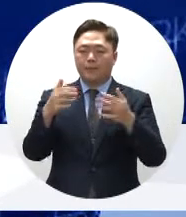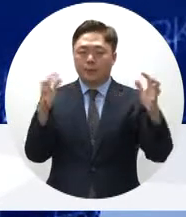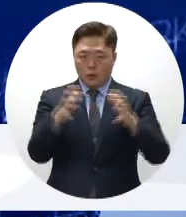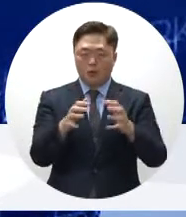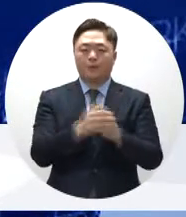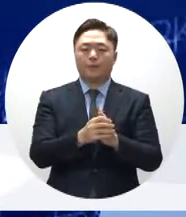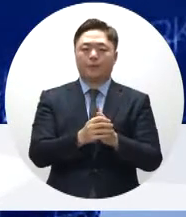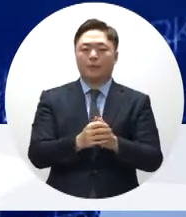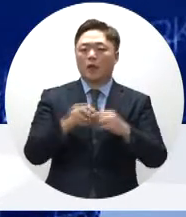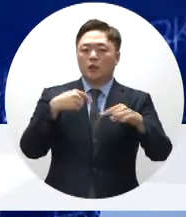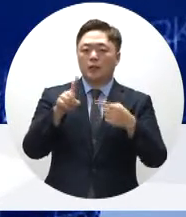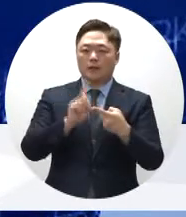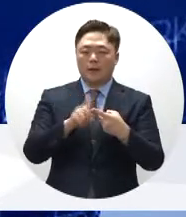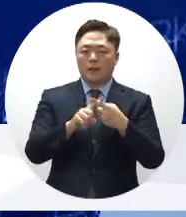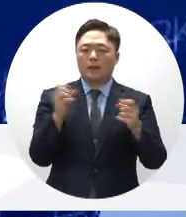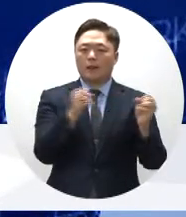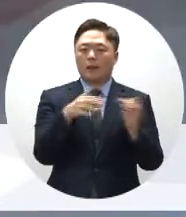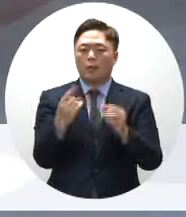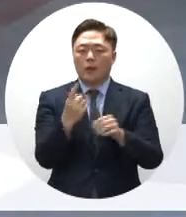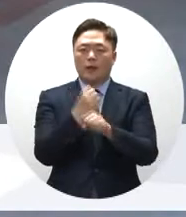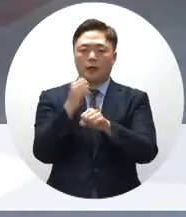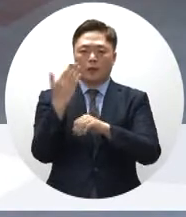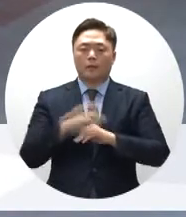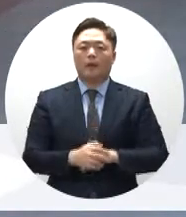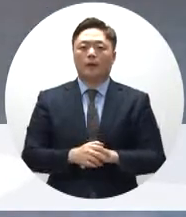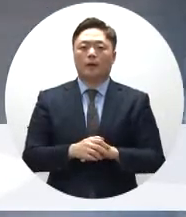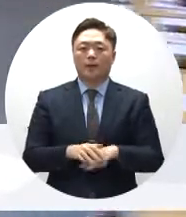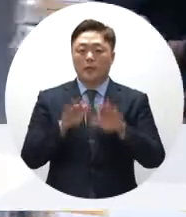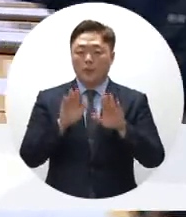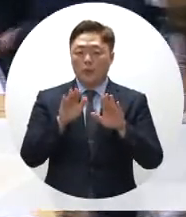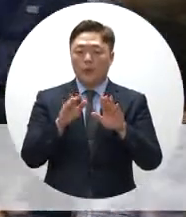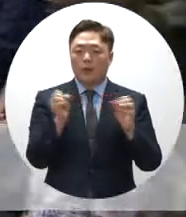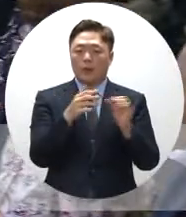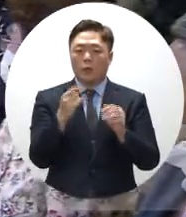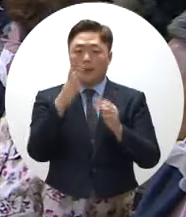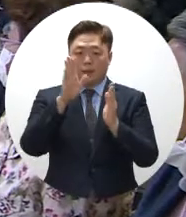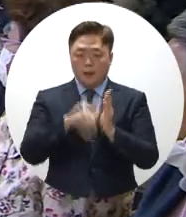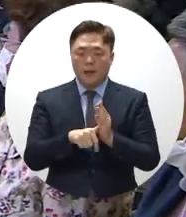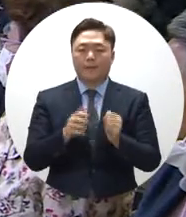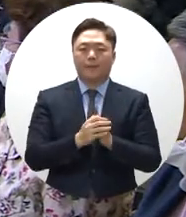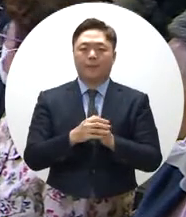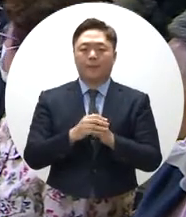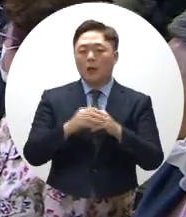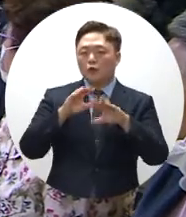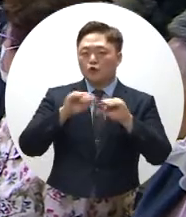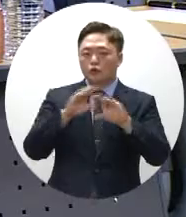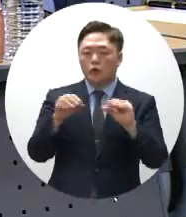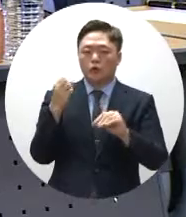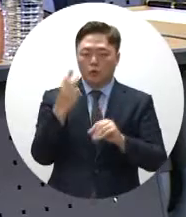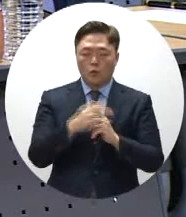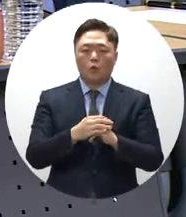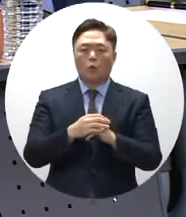가운데 정책 간담회를 가졌습니다. 이번 정책 간담회는 당면한 군정 현안 과제와